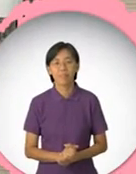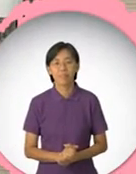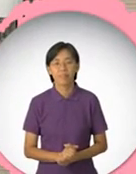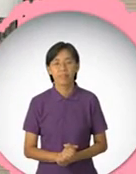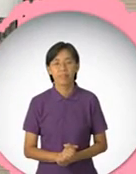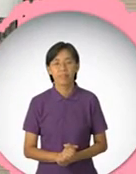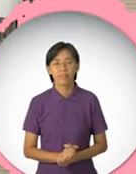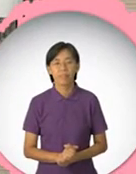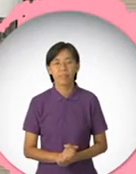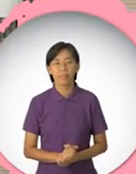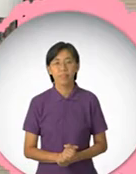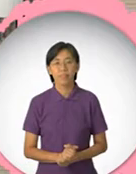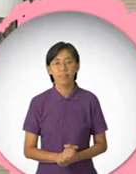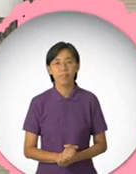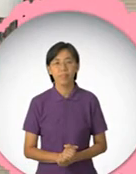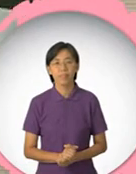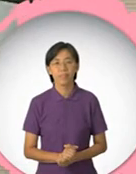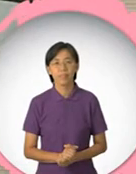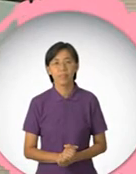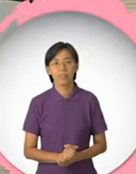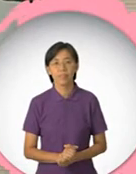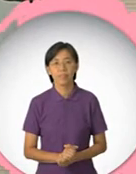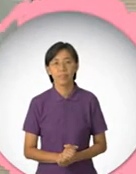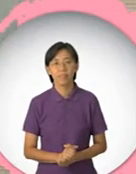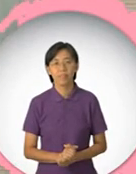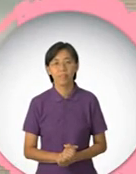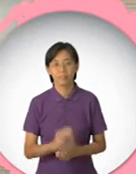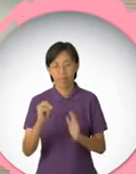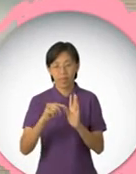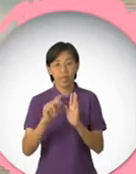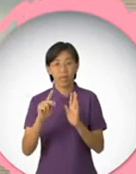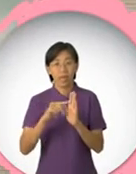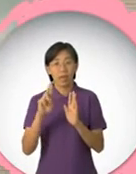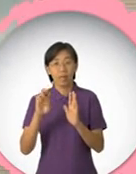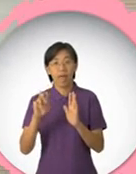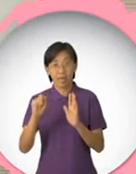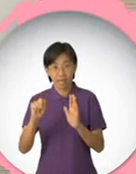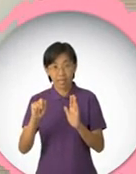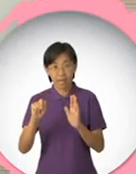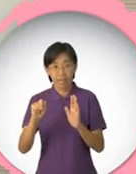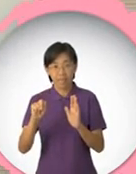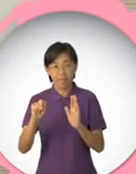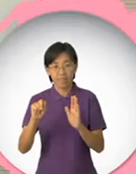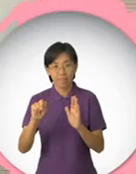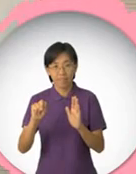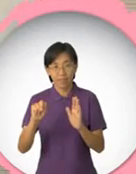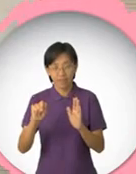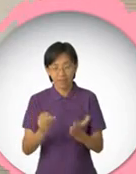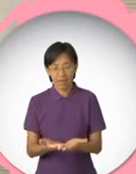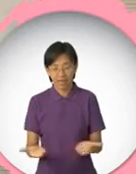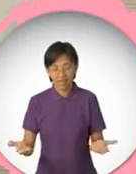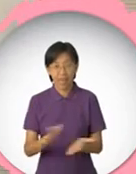าขอพยานด้วยนะคะเราก็จะเอาเพลสตี้มาการีนนะคะลงมานะคะวางไว้ที่ฟากใดฟากหนึ่